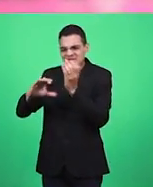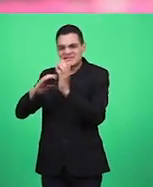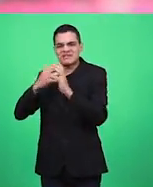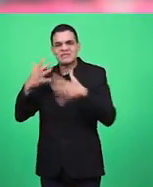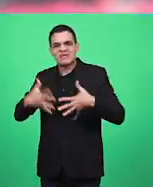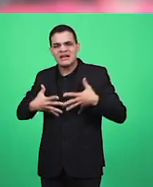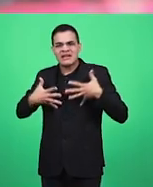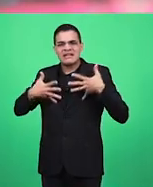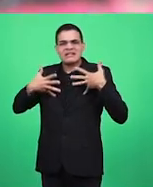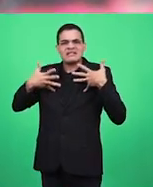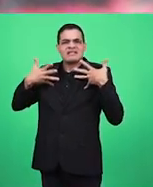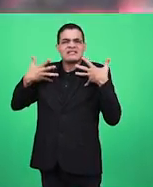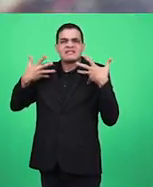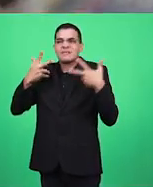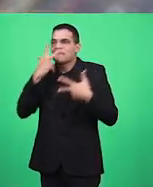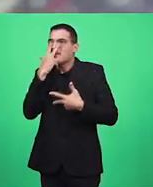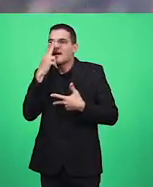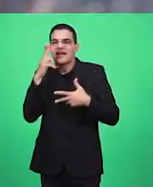воспевая радостно,